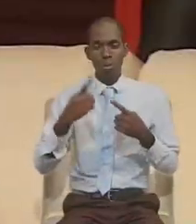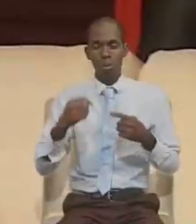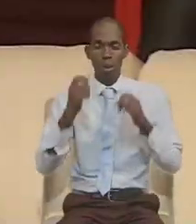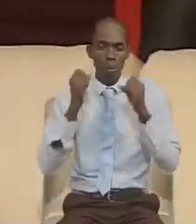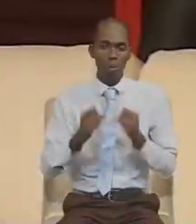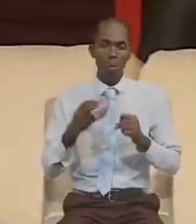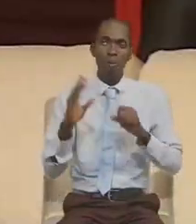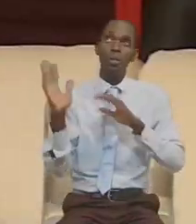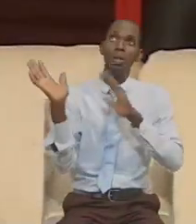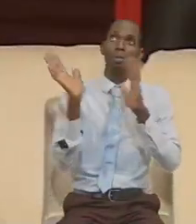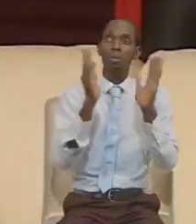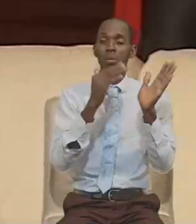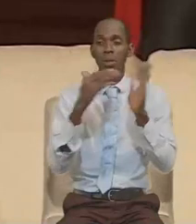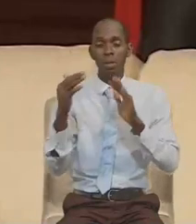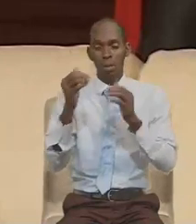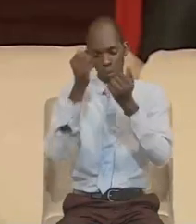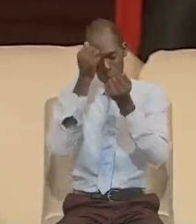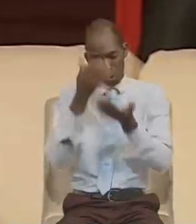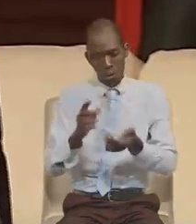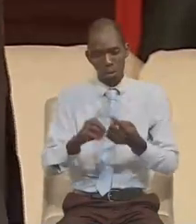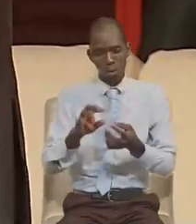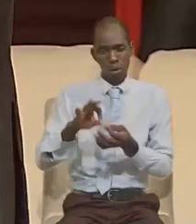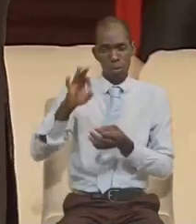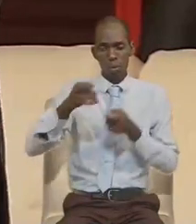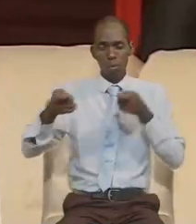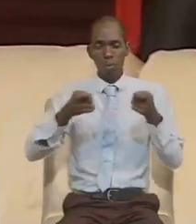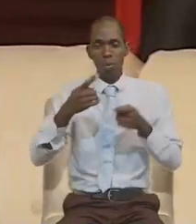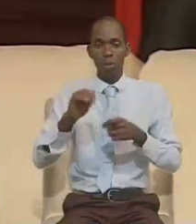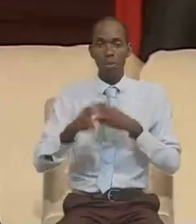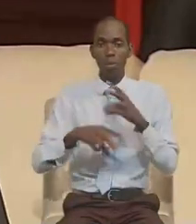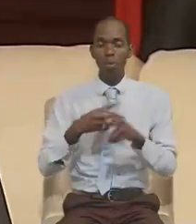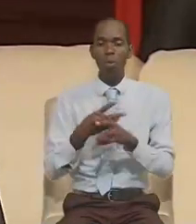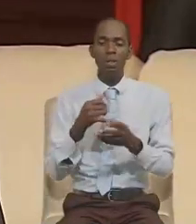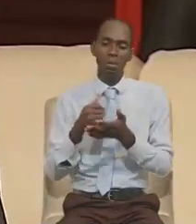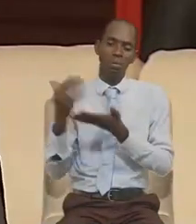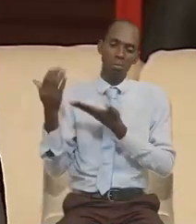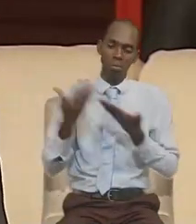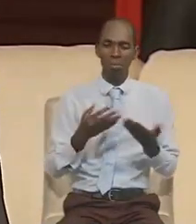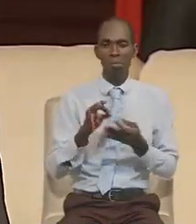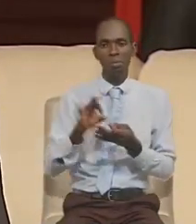aux esprits qui contrôlent le monde, ça emporte la mort spirituelle,